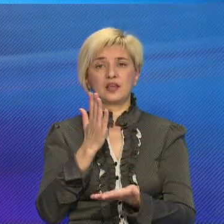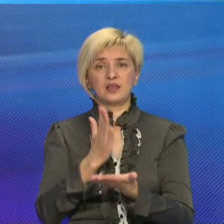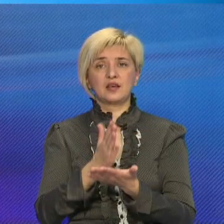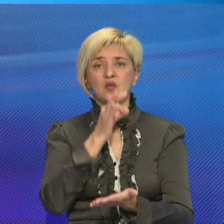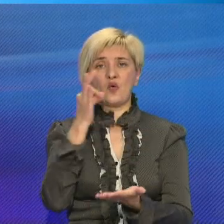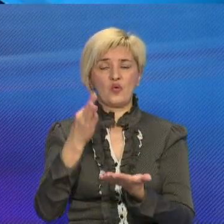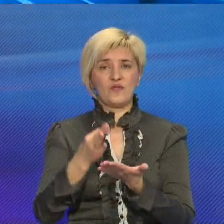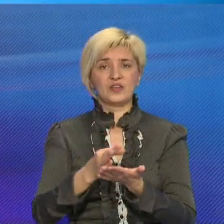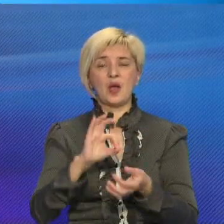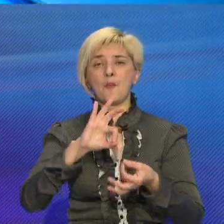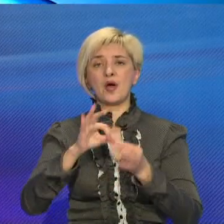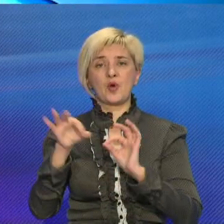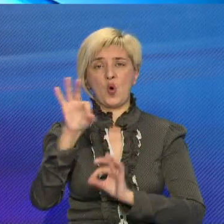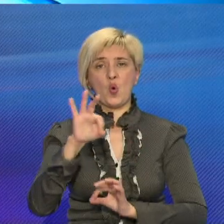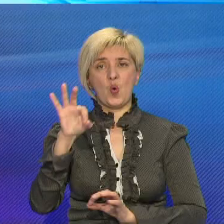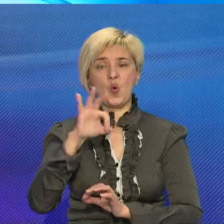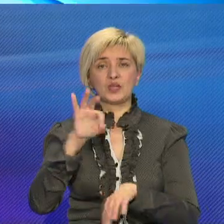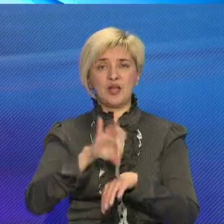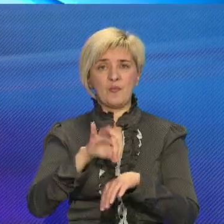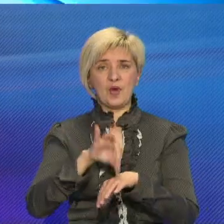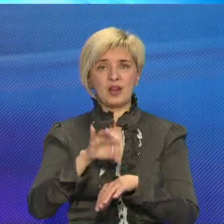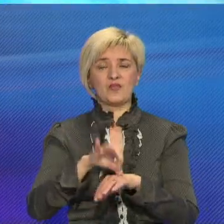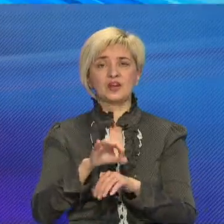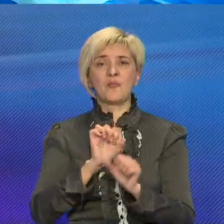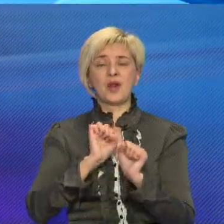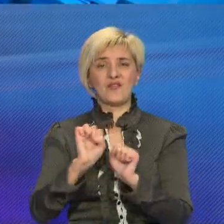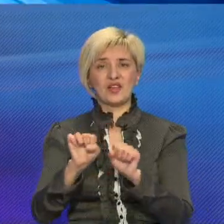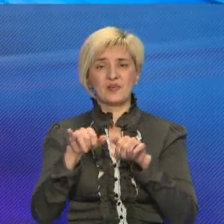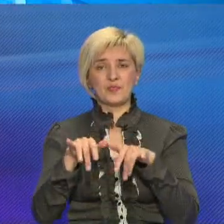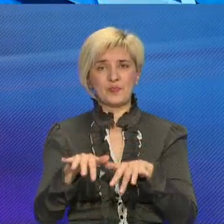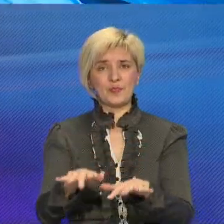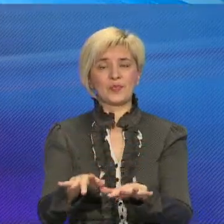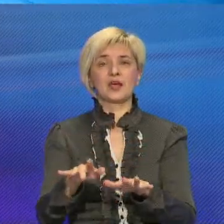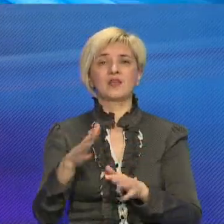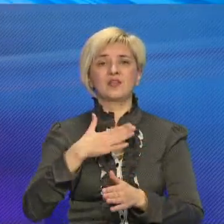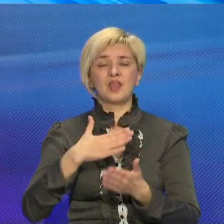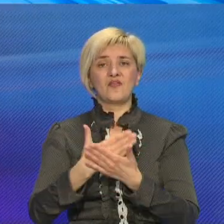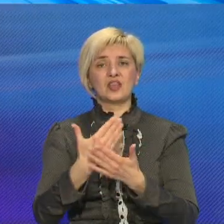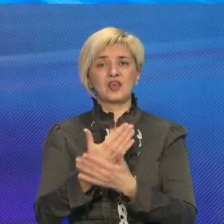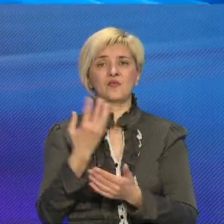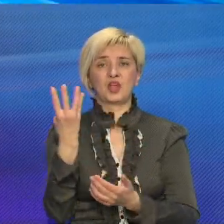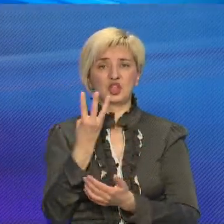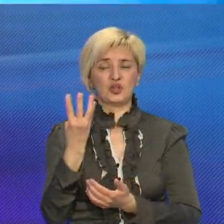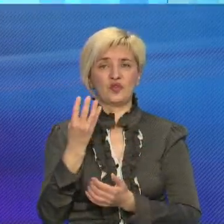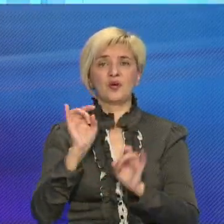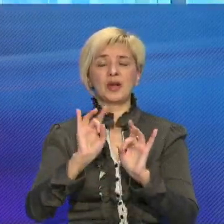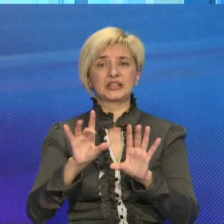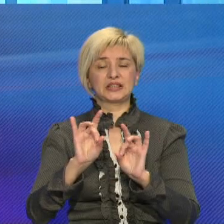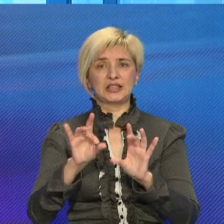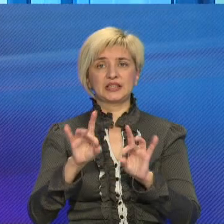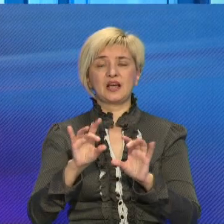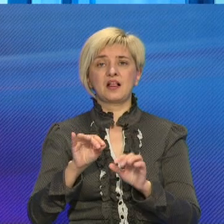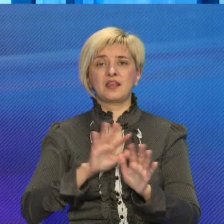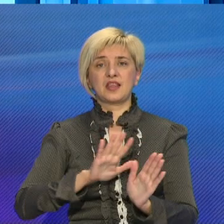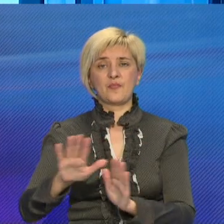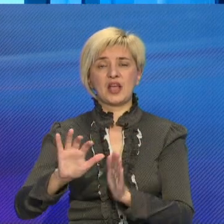адказнасць. Падрабязны аб шаленстве і іншых захворваннях, прафілактычных захадах навінам на чацвёртым расказаў намеснік галоўнага ветэрынарнага